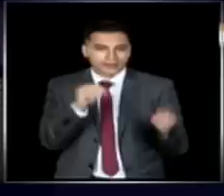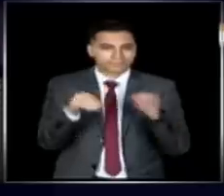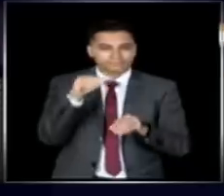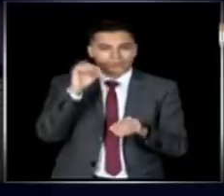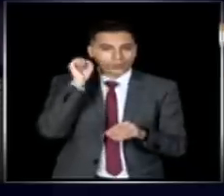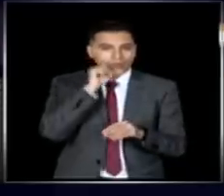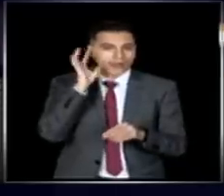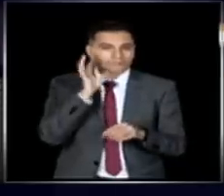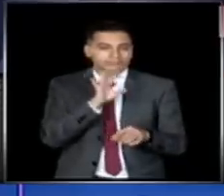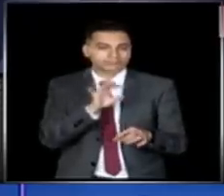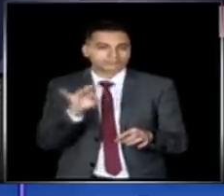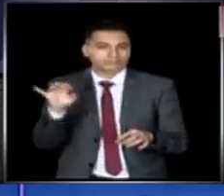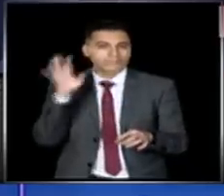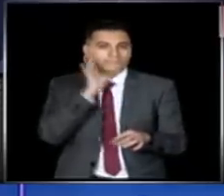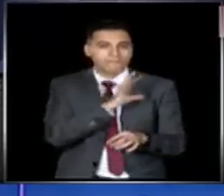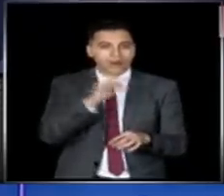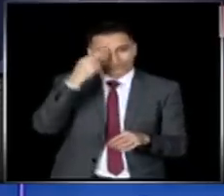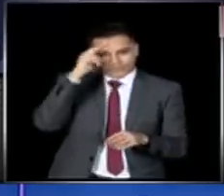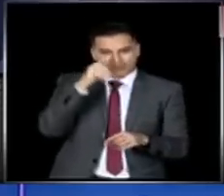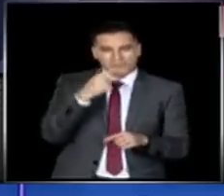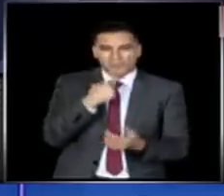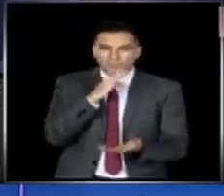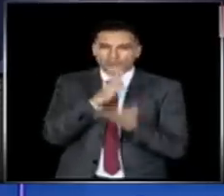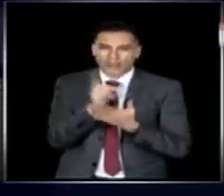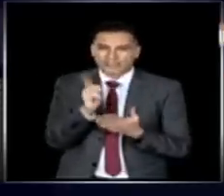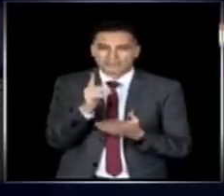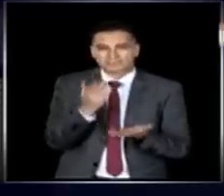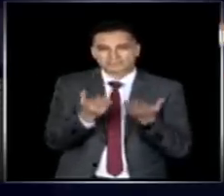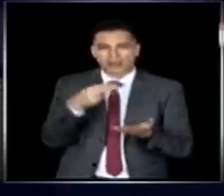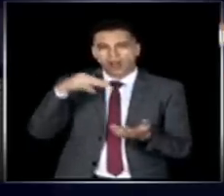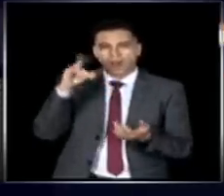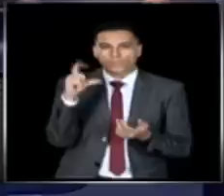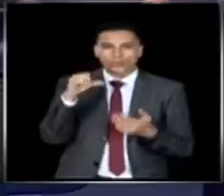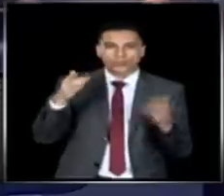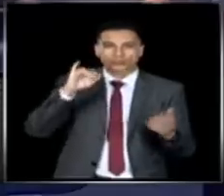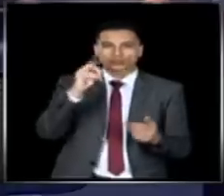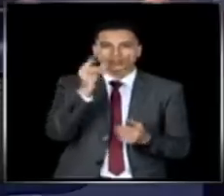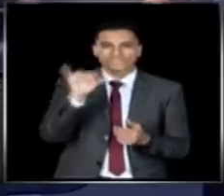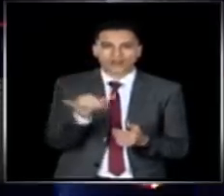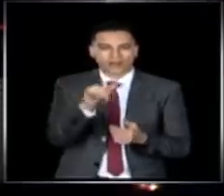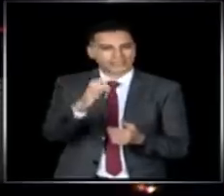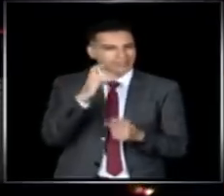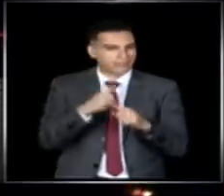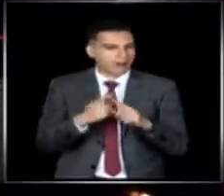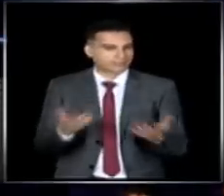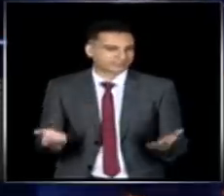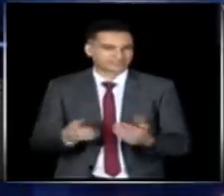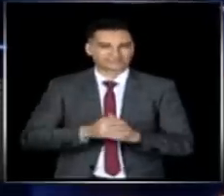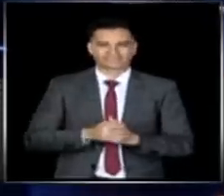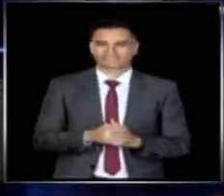ملحن مشهور جدا. مش متاكد بس عمرو مصطفى. اجابه